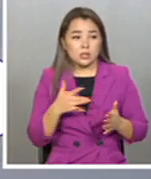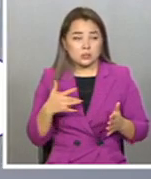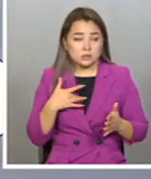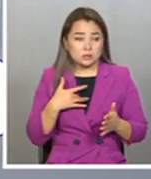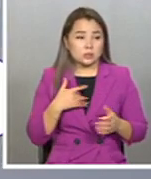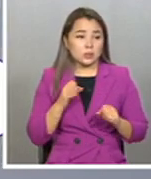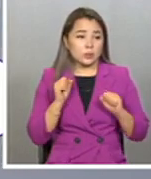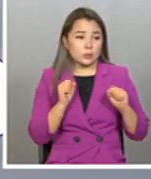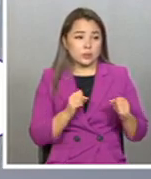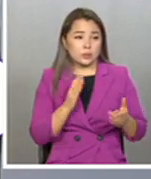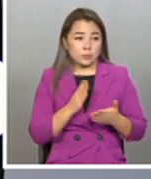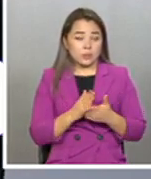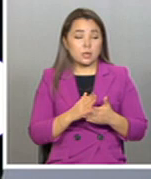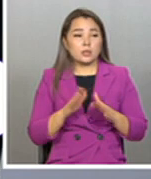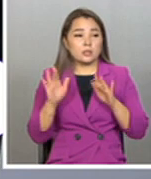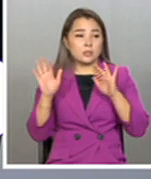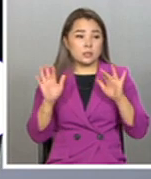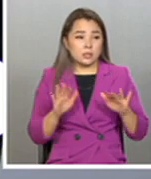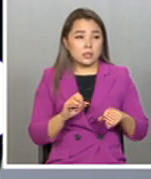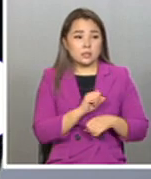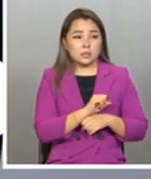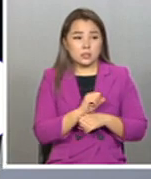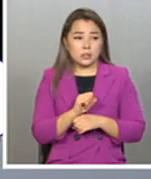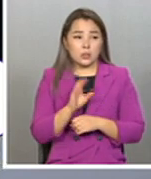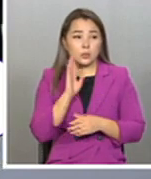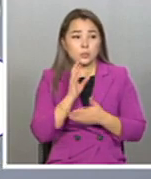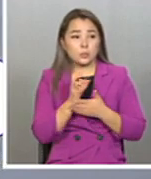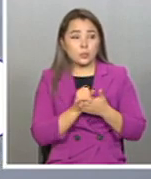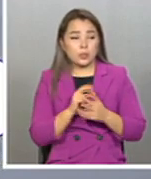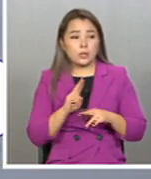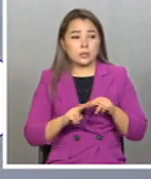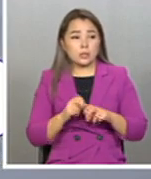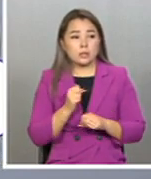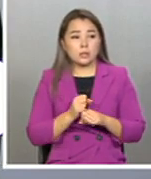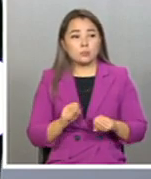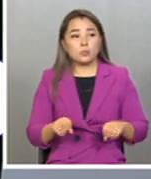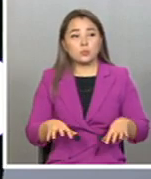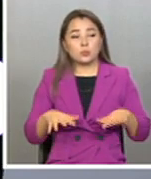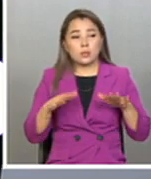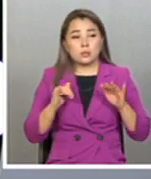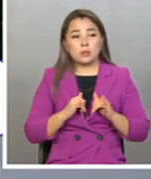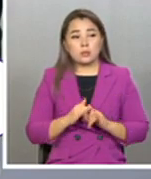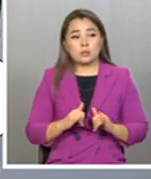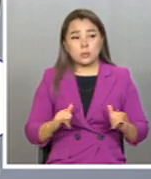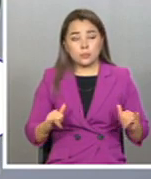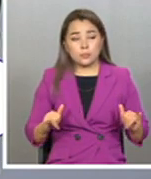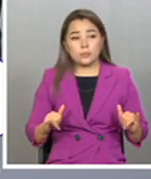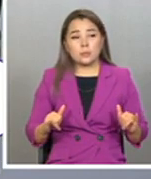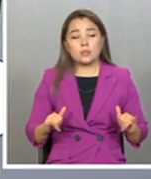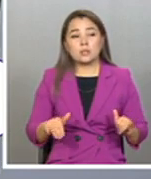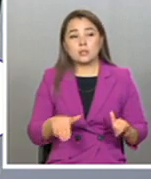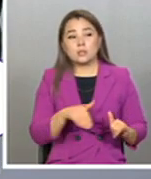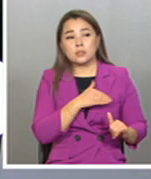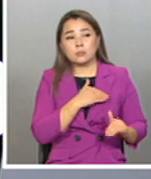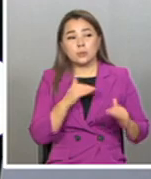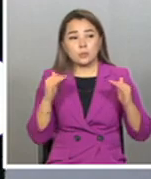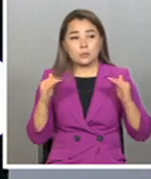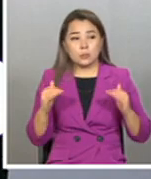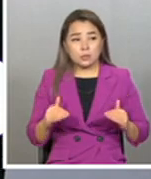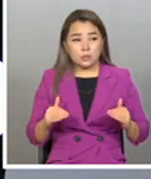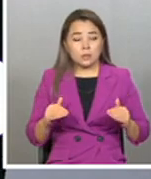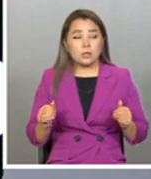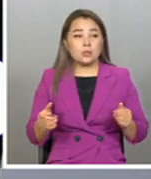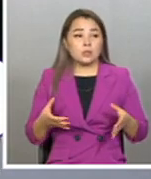қыста қарды тежейді. Су қоймаларын салу буландыруды арттырады, температураны төмендетеді, ылғалдылықты